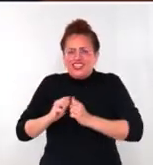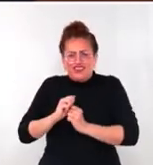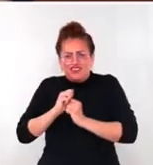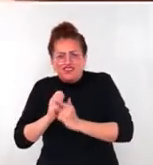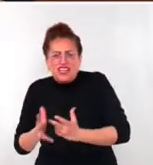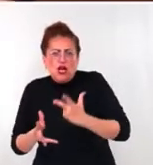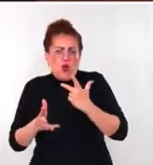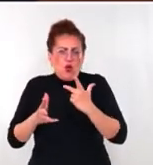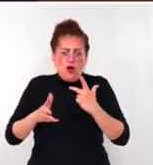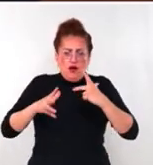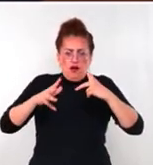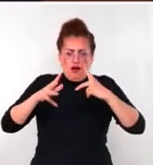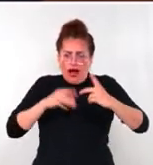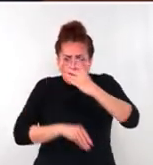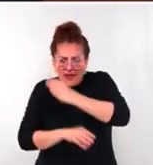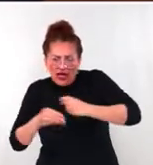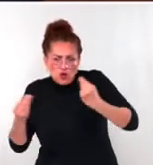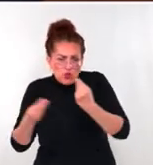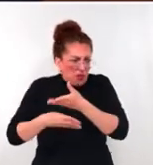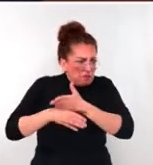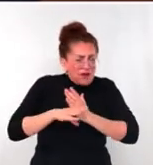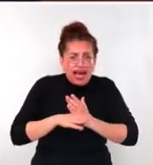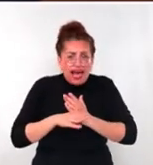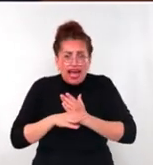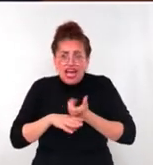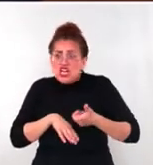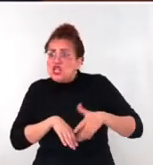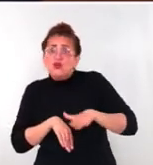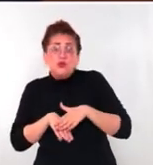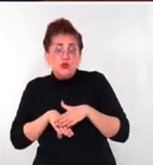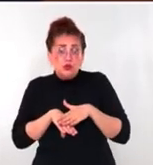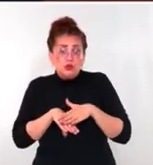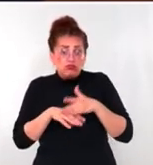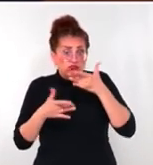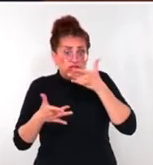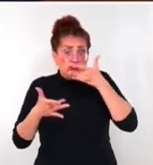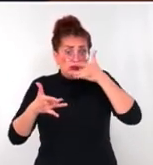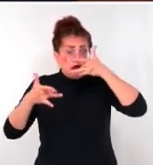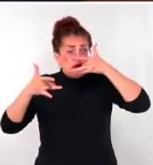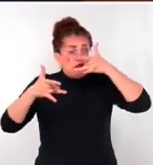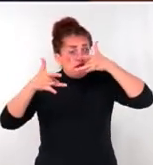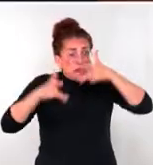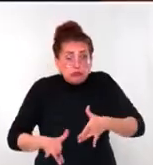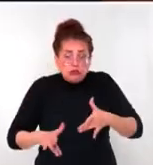cyclables, qu'ils soient routiers ou arceaux, je vous avoue qu'à ce stade, je suis très déçu.